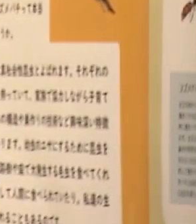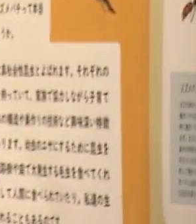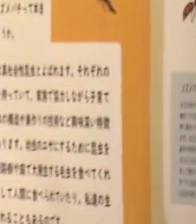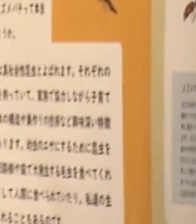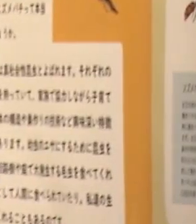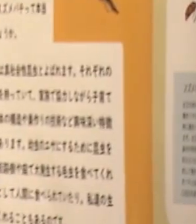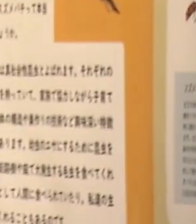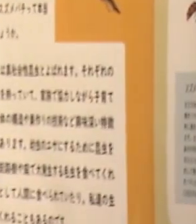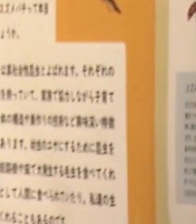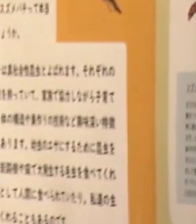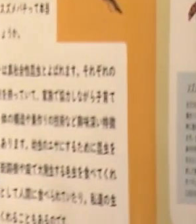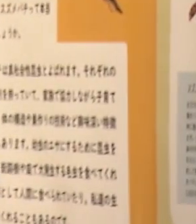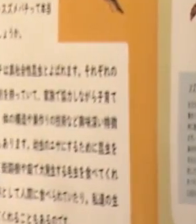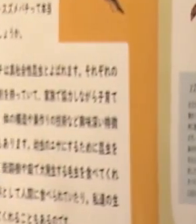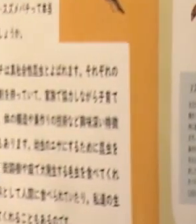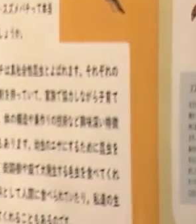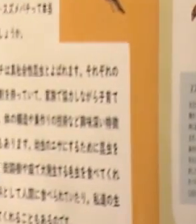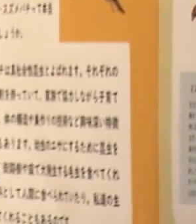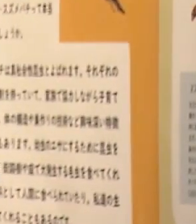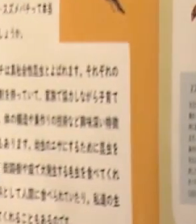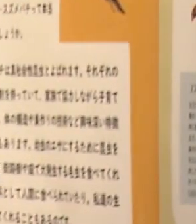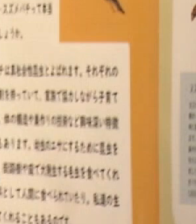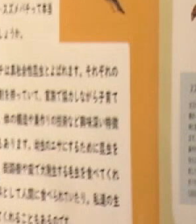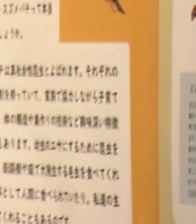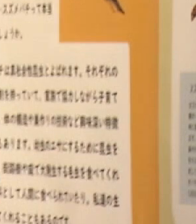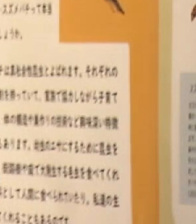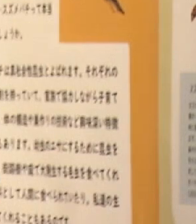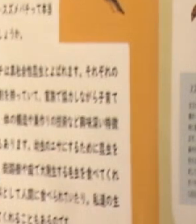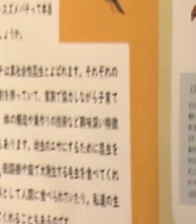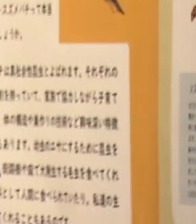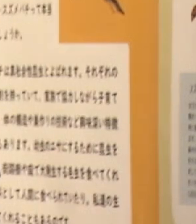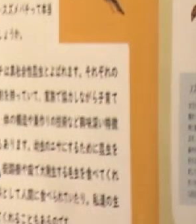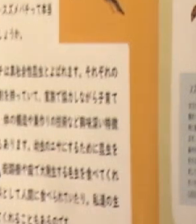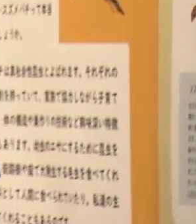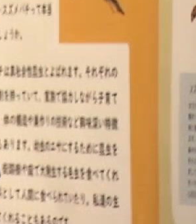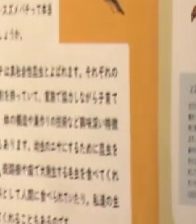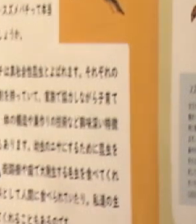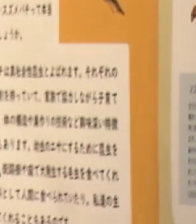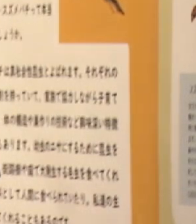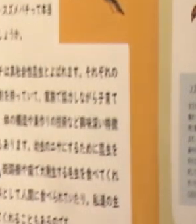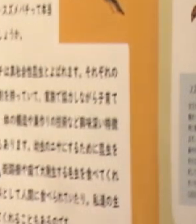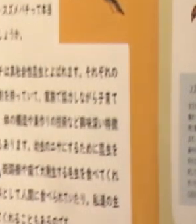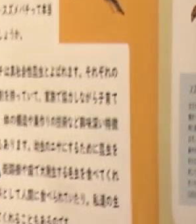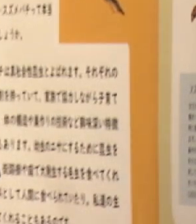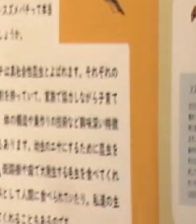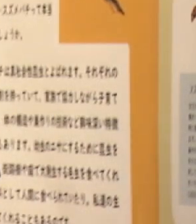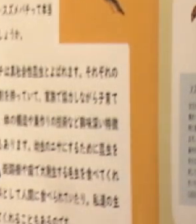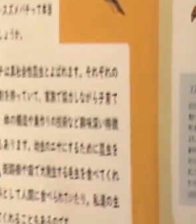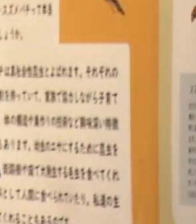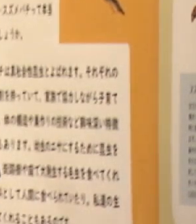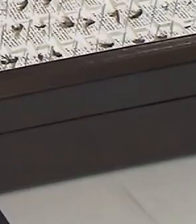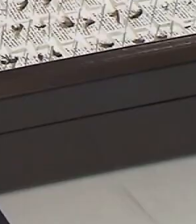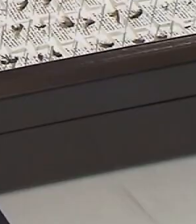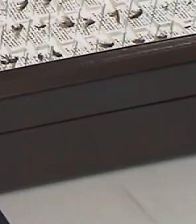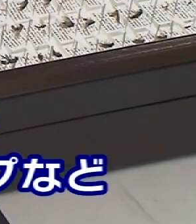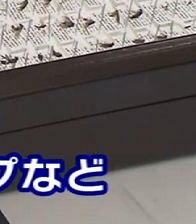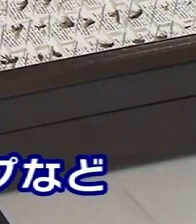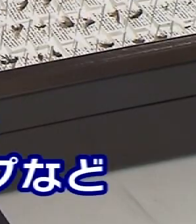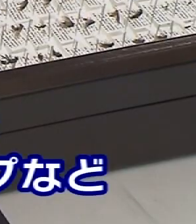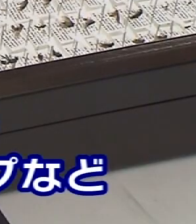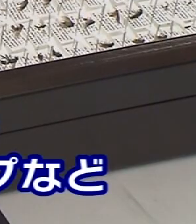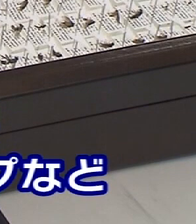博物館ということは、ここに展示されている標本以外にも小さな昆虫も採取するんでしょうか。 は